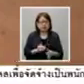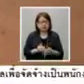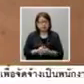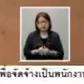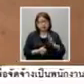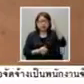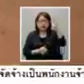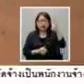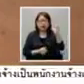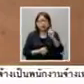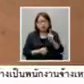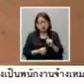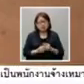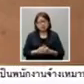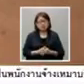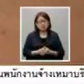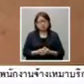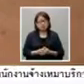ประท้วงใช่ไหมครับ